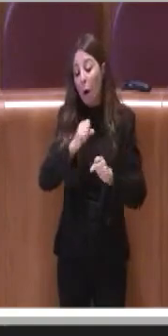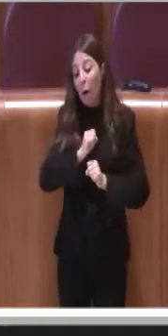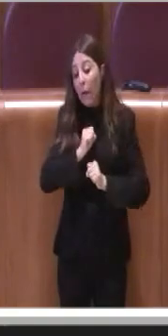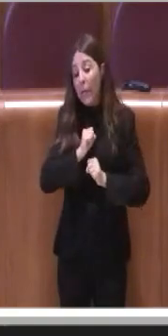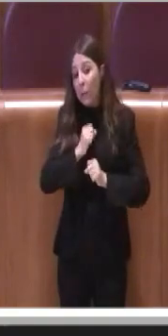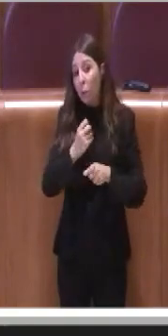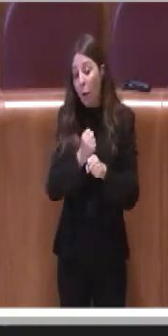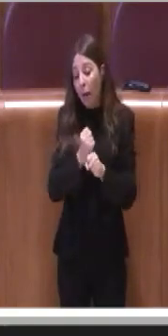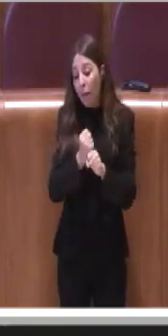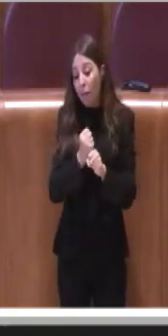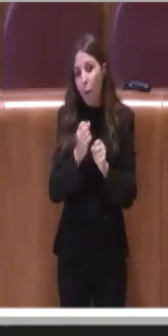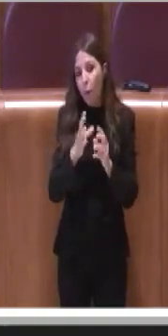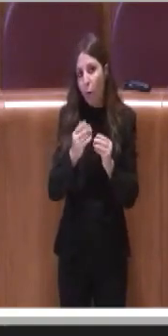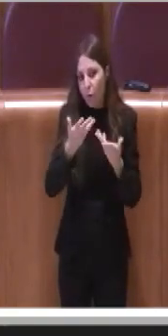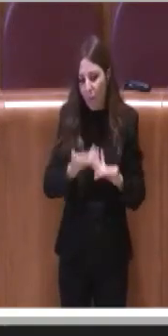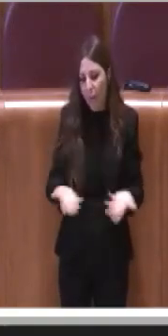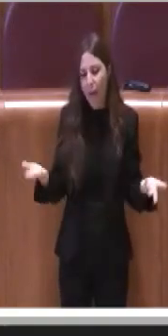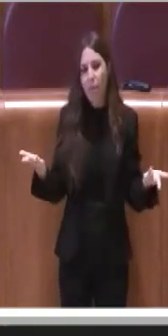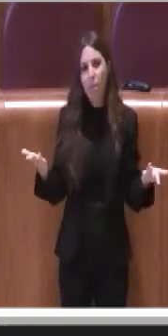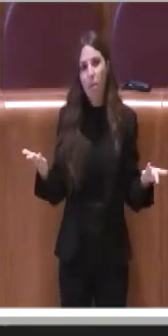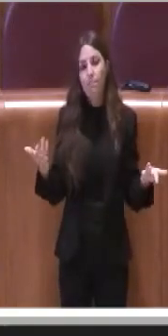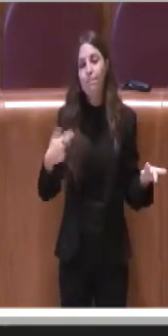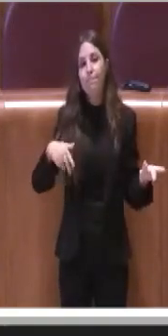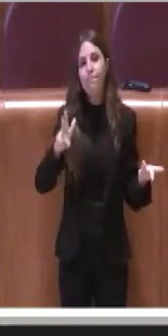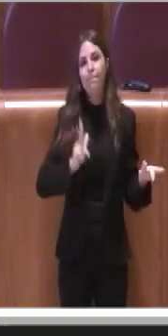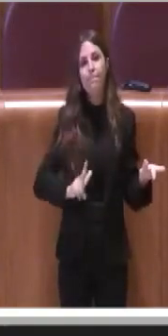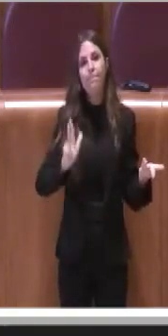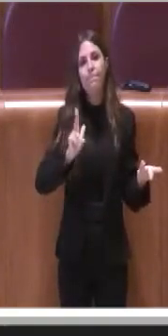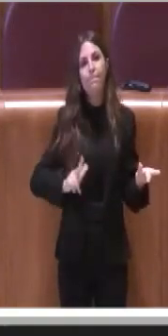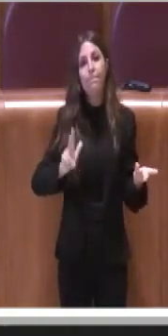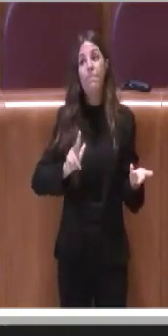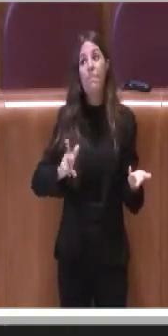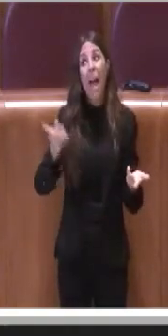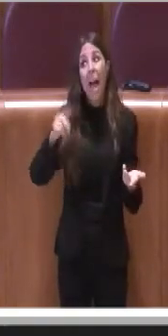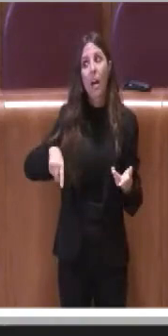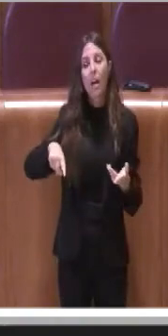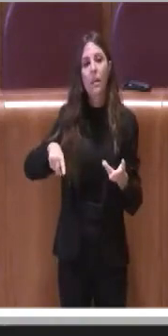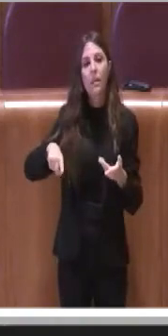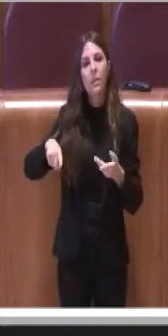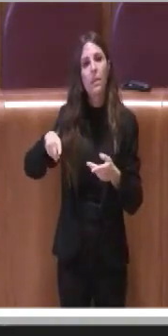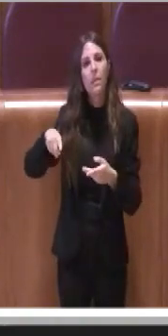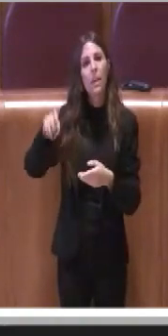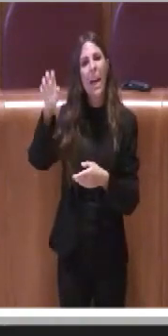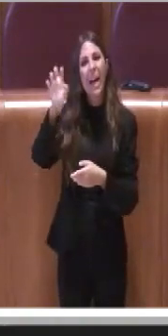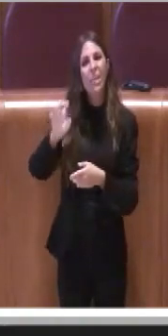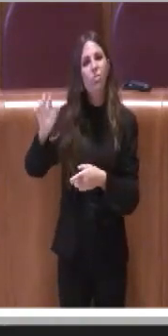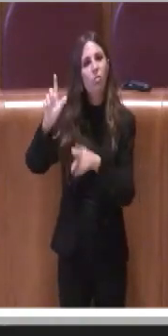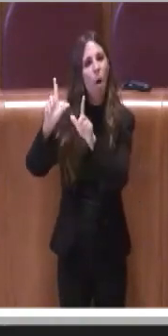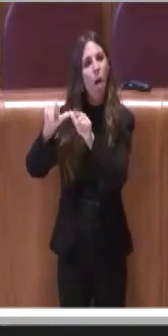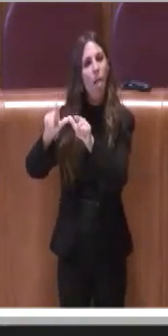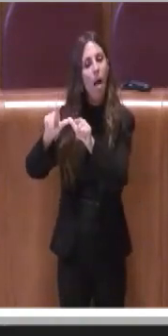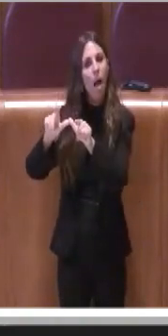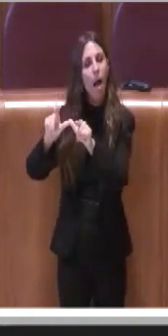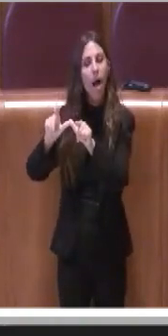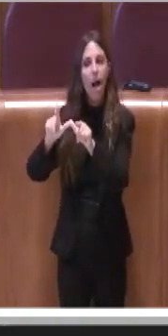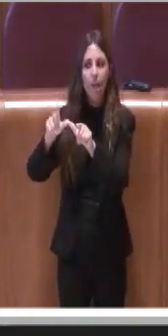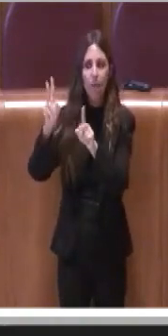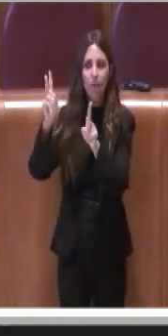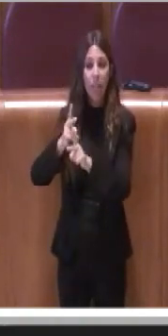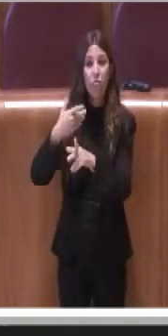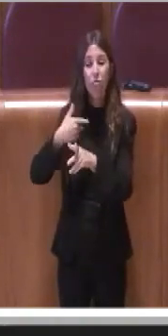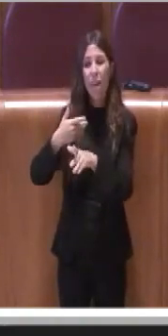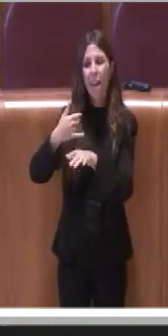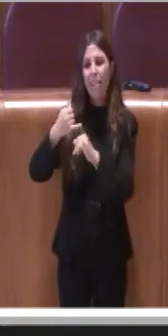no? E quindi speriamo anche che la Regione Lazio, non solo con quel ritardo insomma